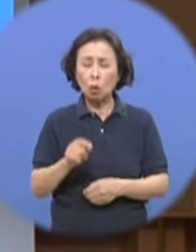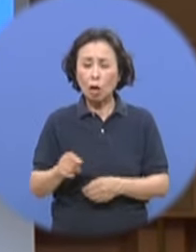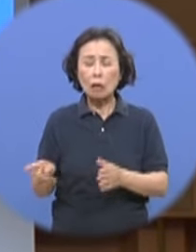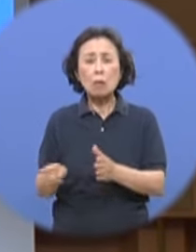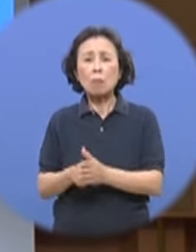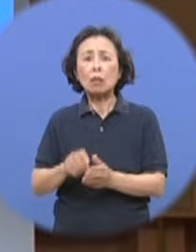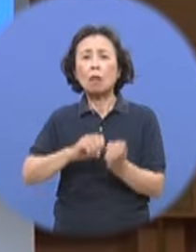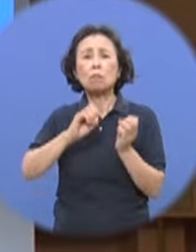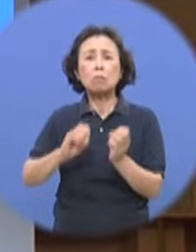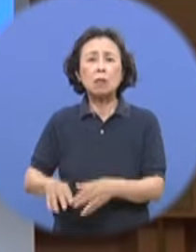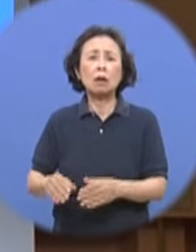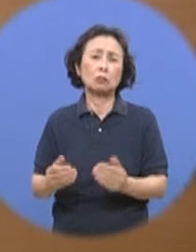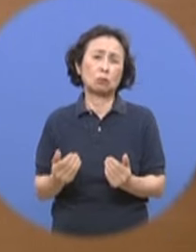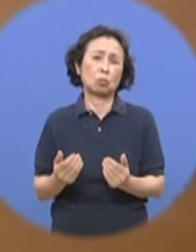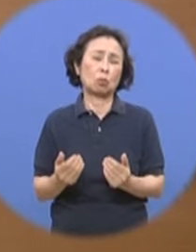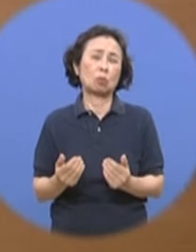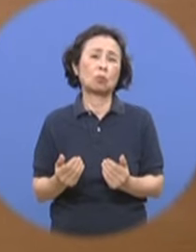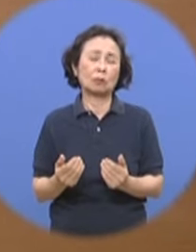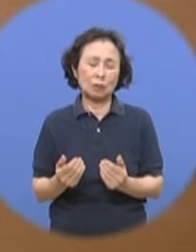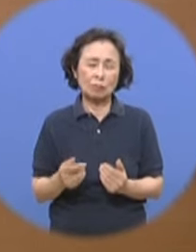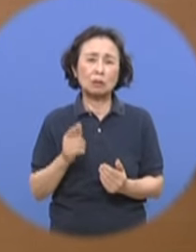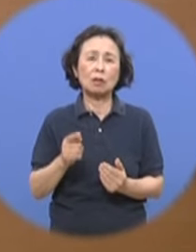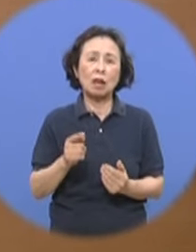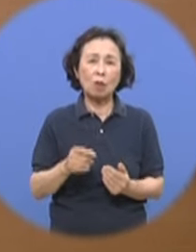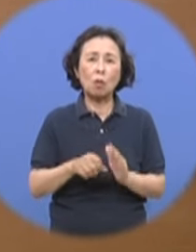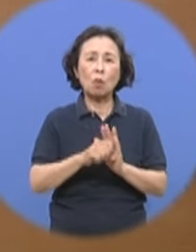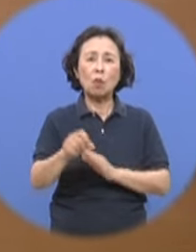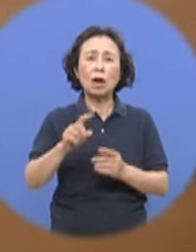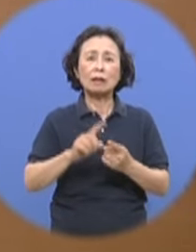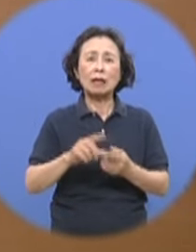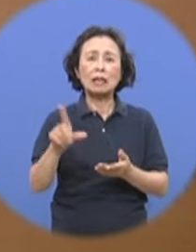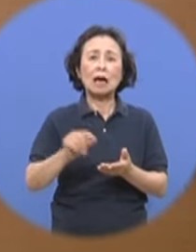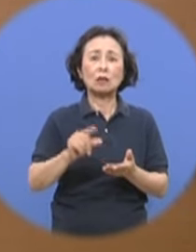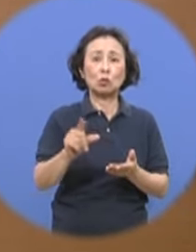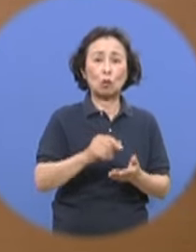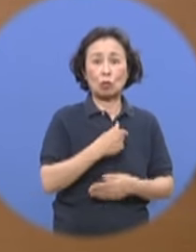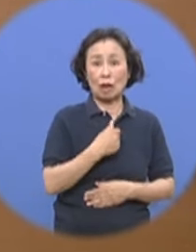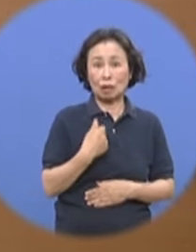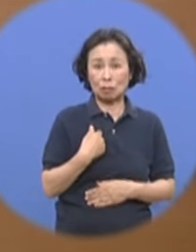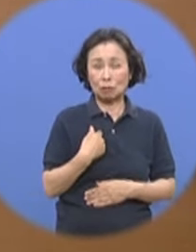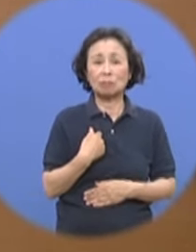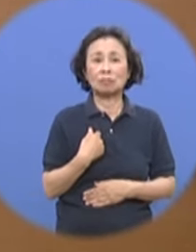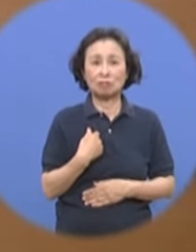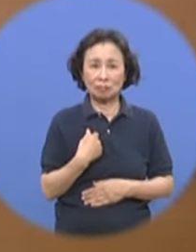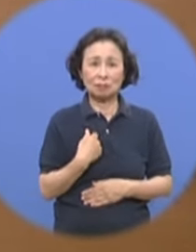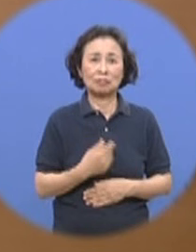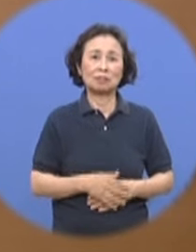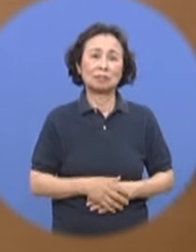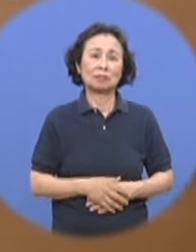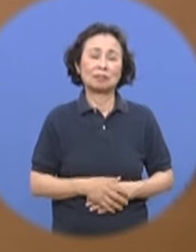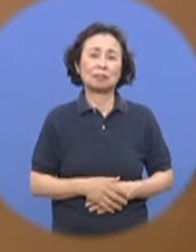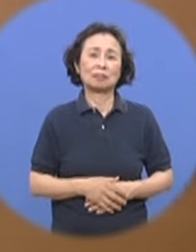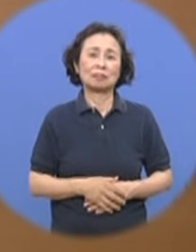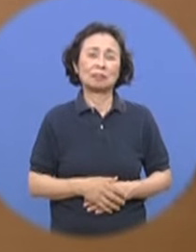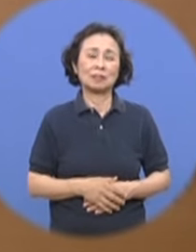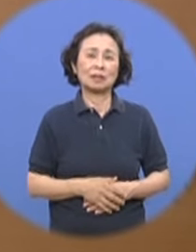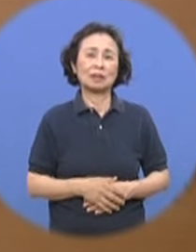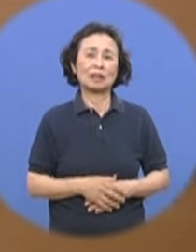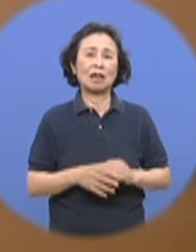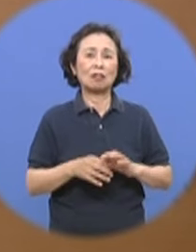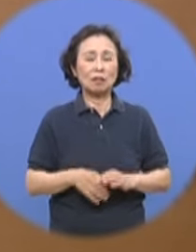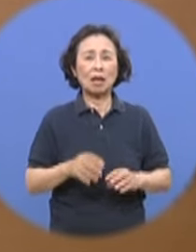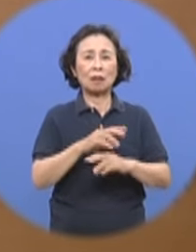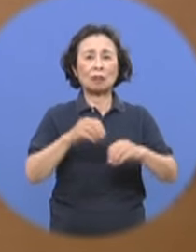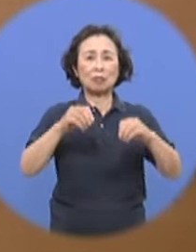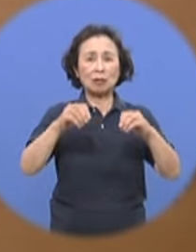なければいけないものでしたので、そういったものを有効に活用できるということで、この協定に関しては大